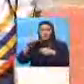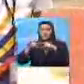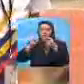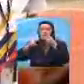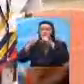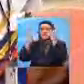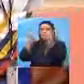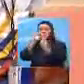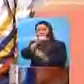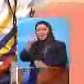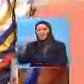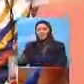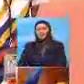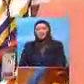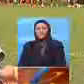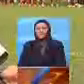lain